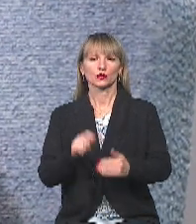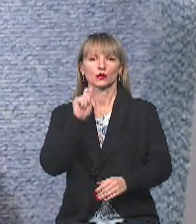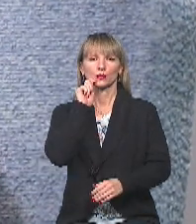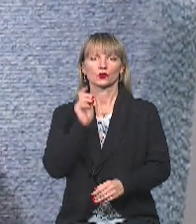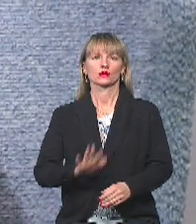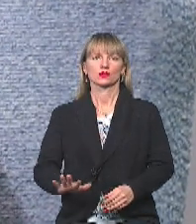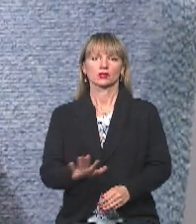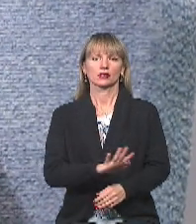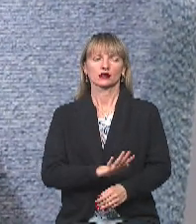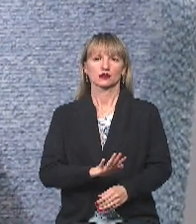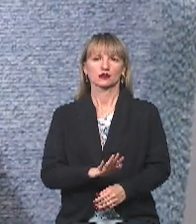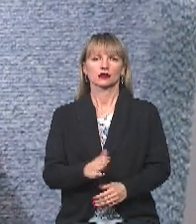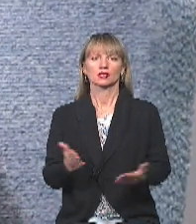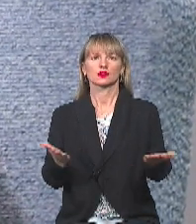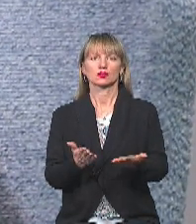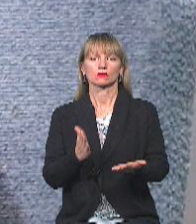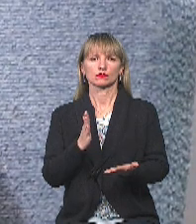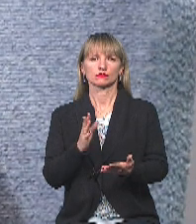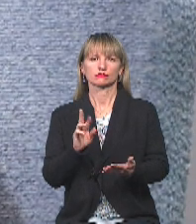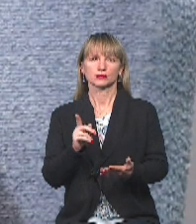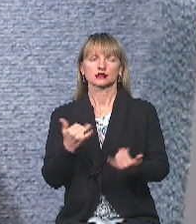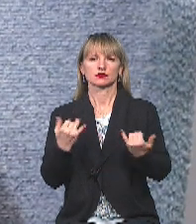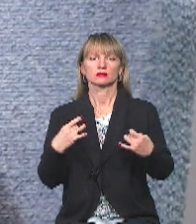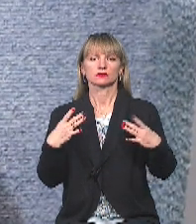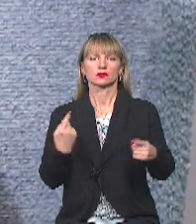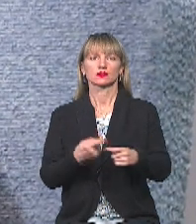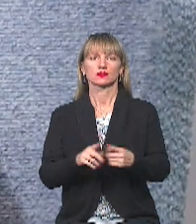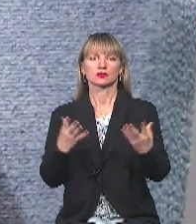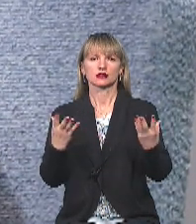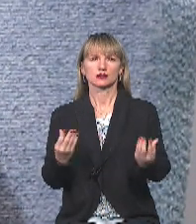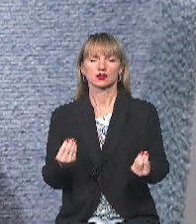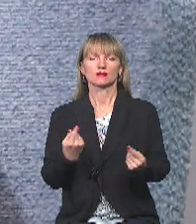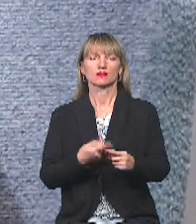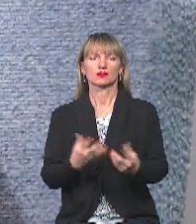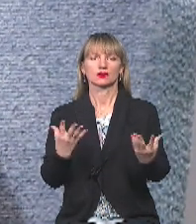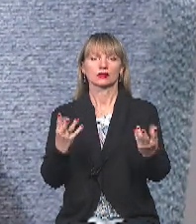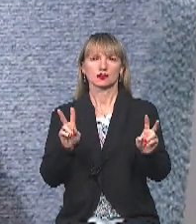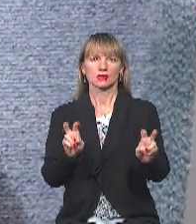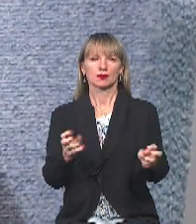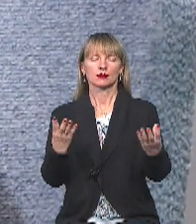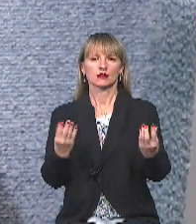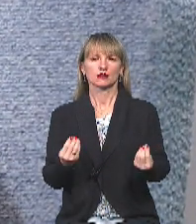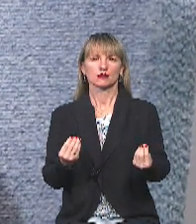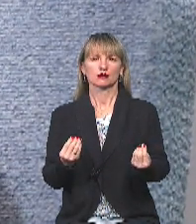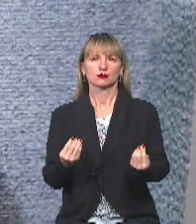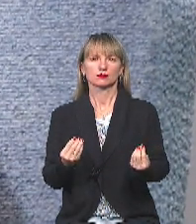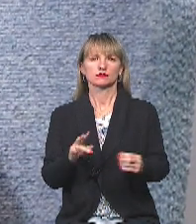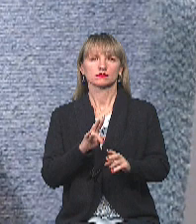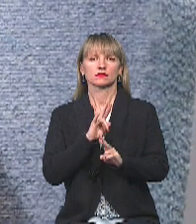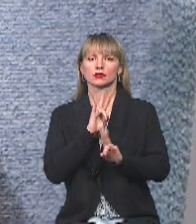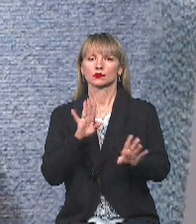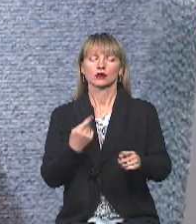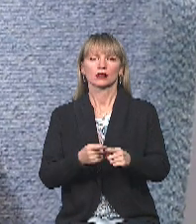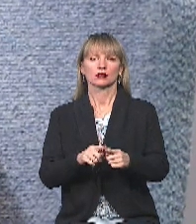України. Яку мали б сьогодні відзначати у цей день, у цій темі дня? Власне, і будемо це робити.